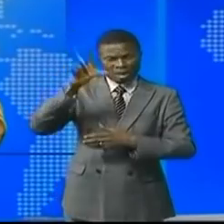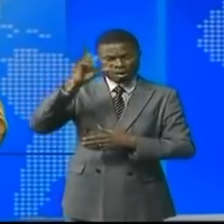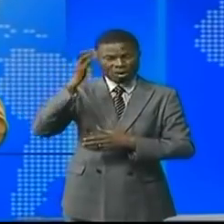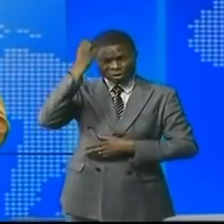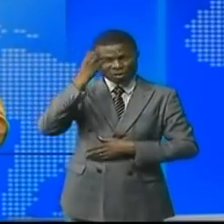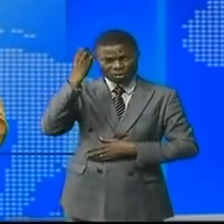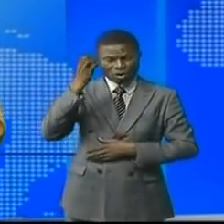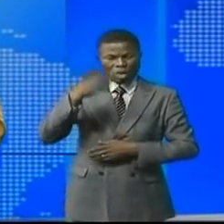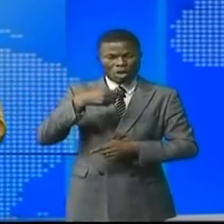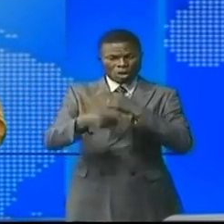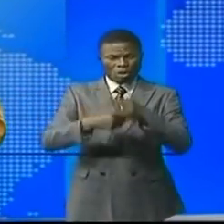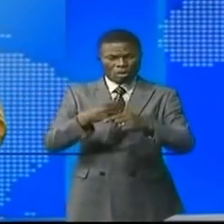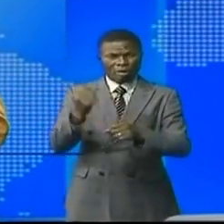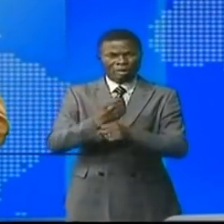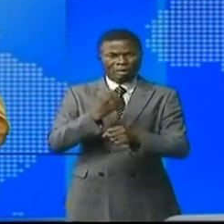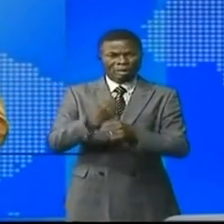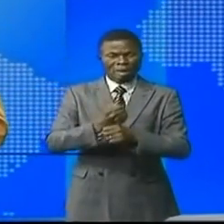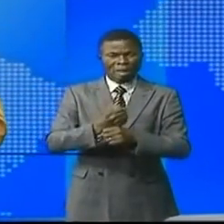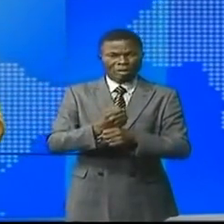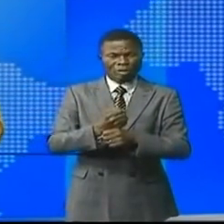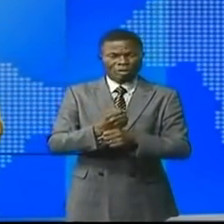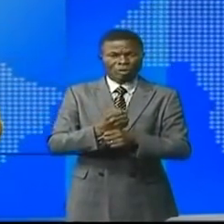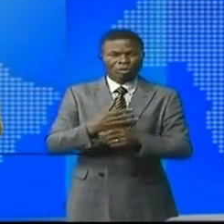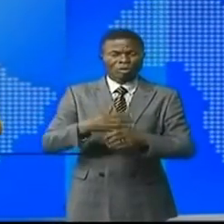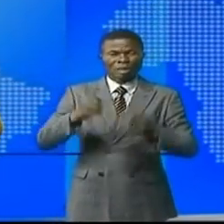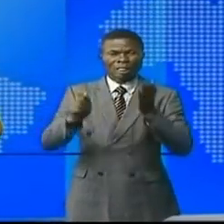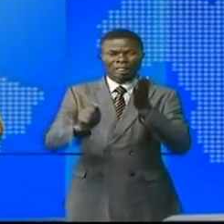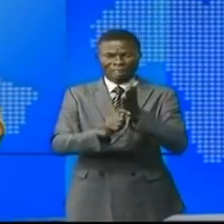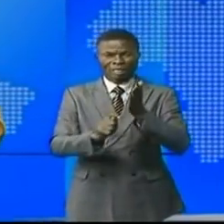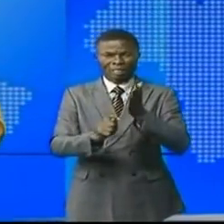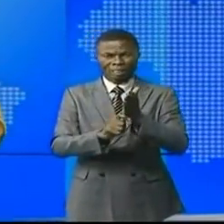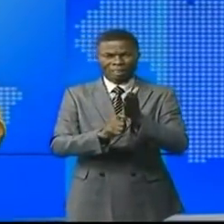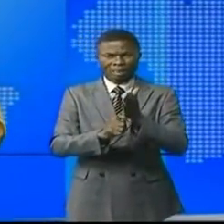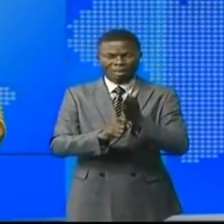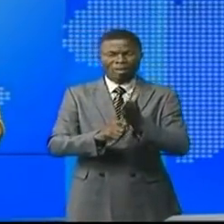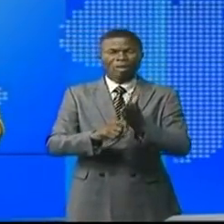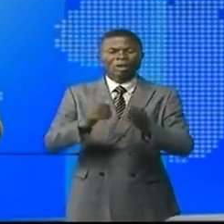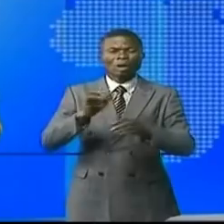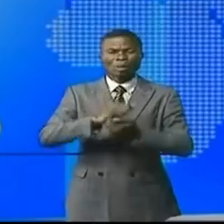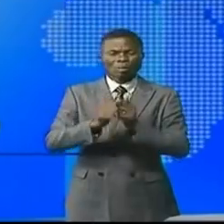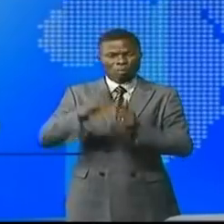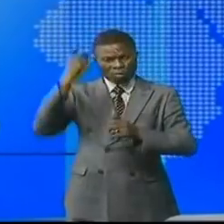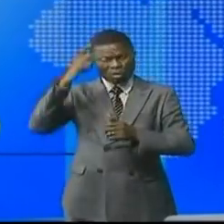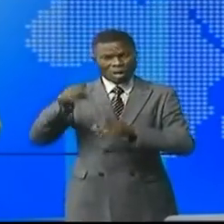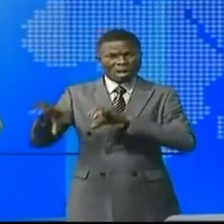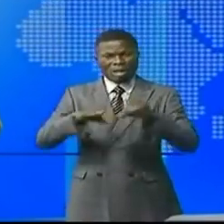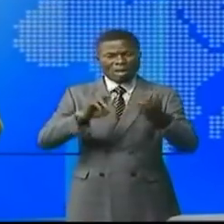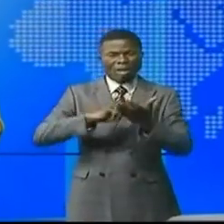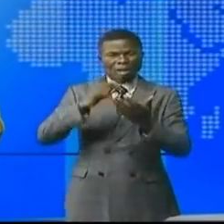à l'ouverture des travaux de validation technique et d'endossement politique du plan d'action